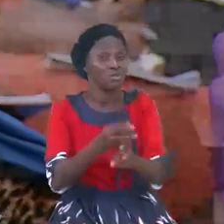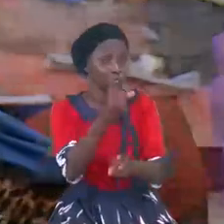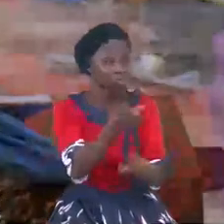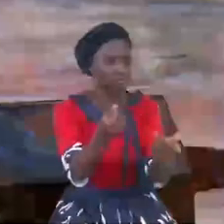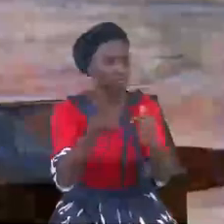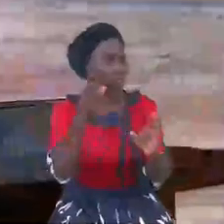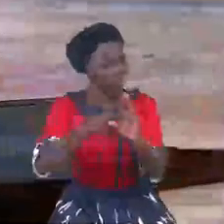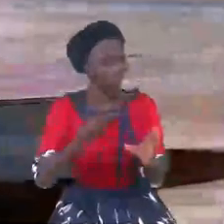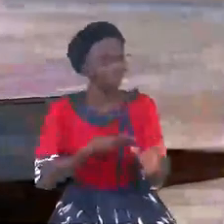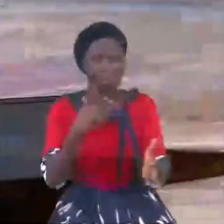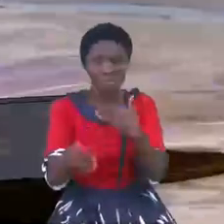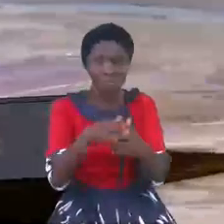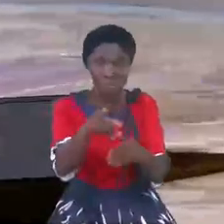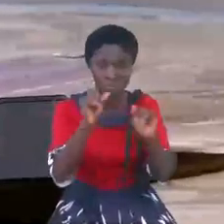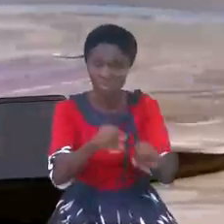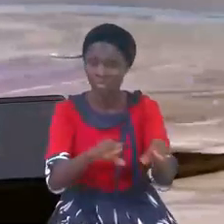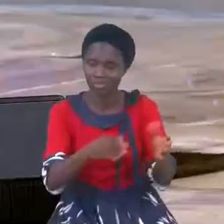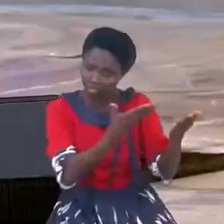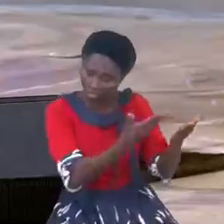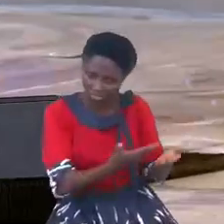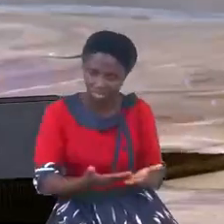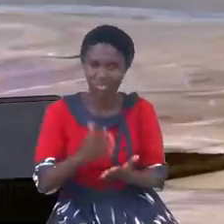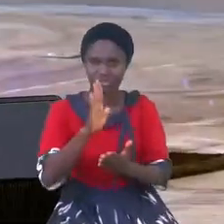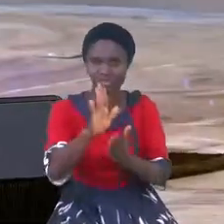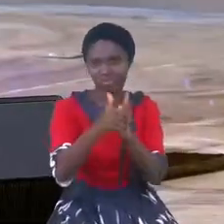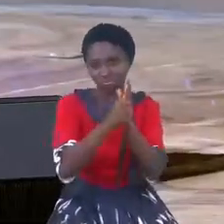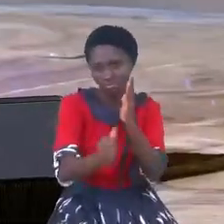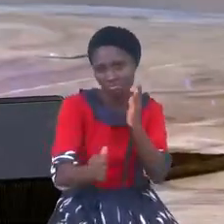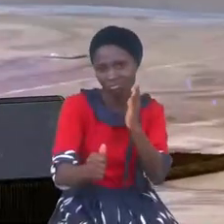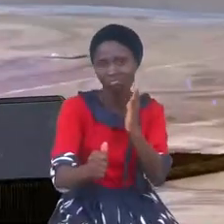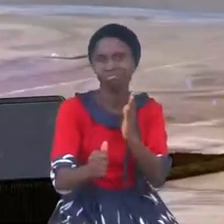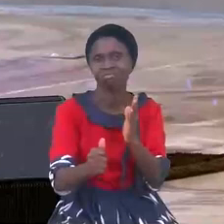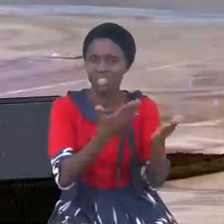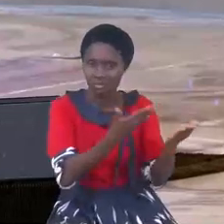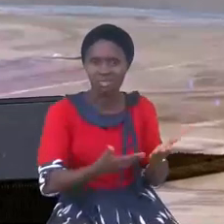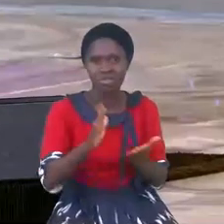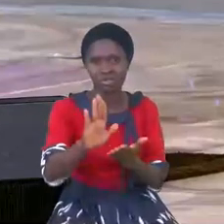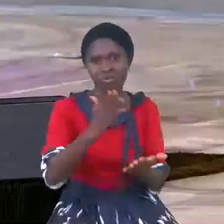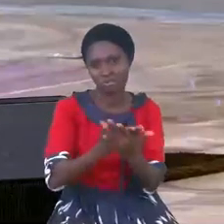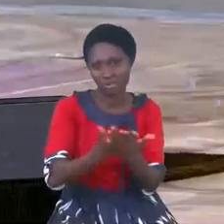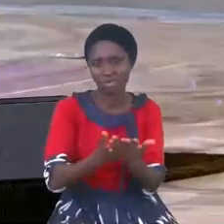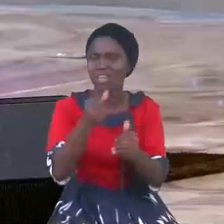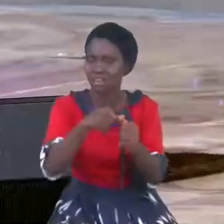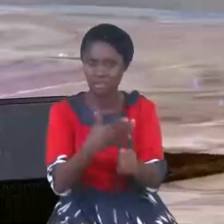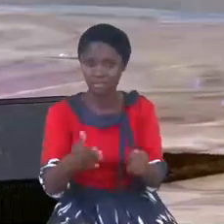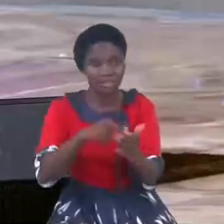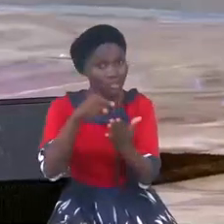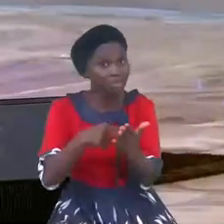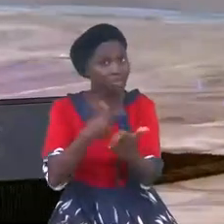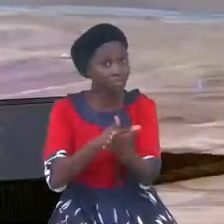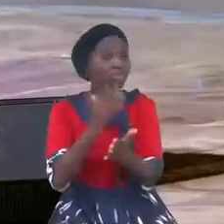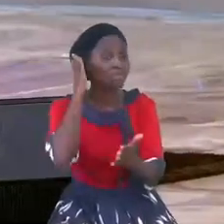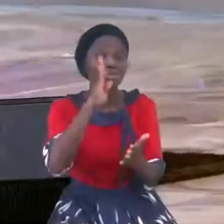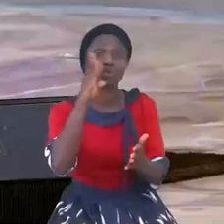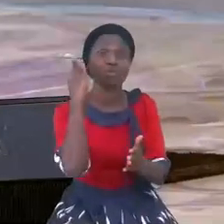faire. Amène ton temps, ton habileté, ton argent, amène tout. Et cet évangile sera prêché. Cette